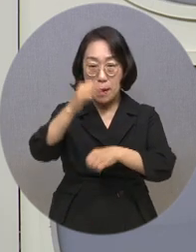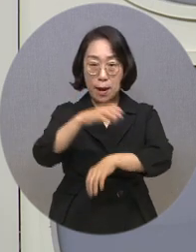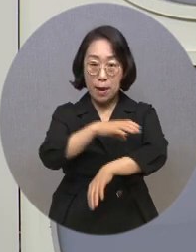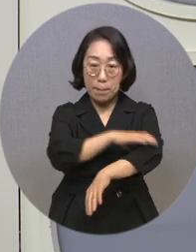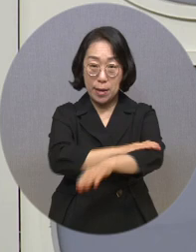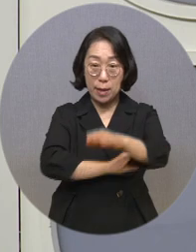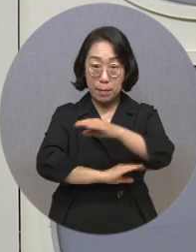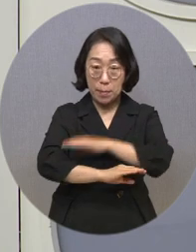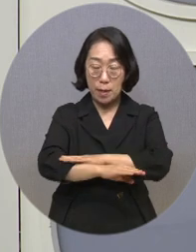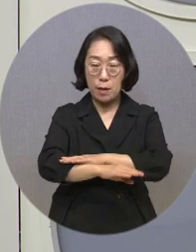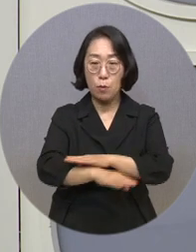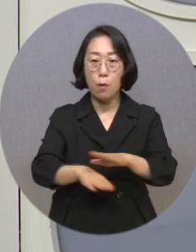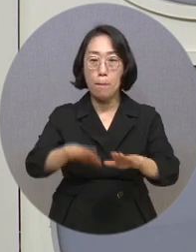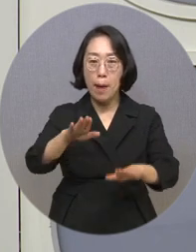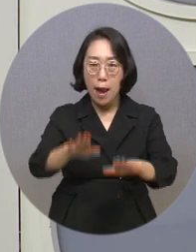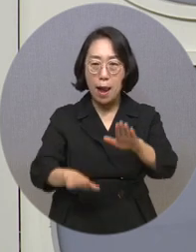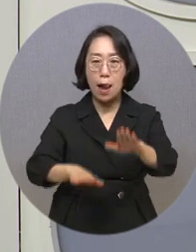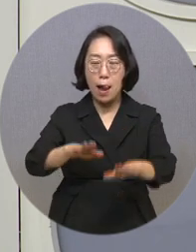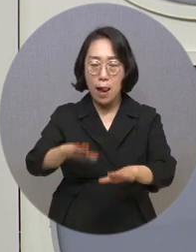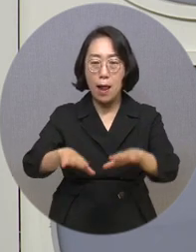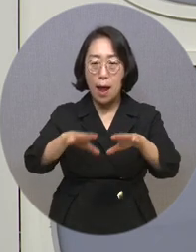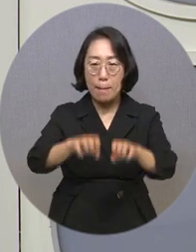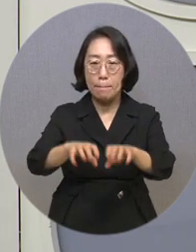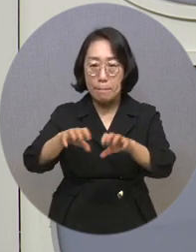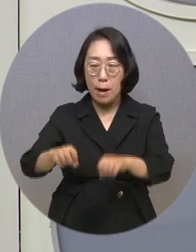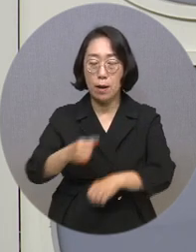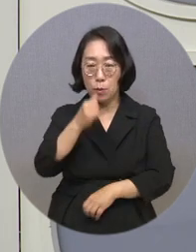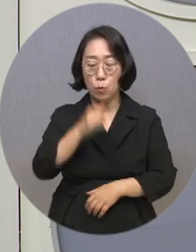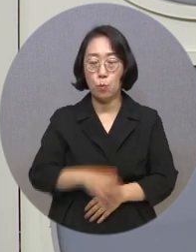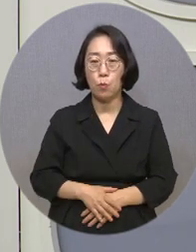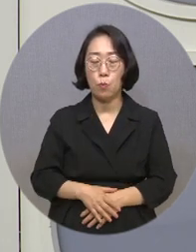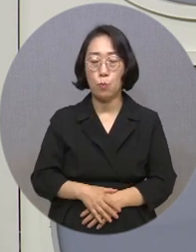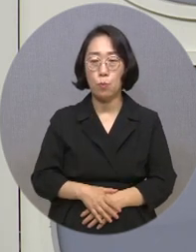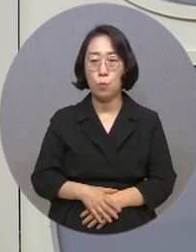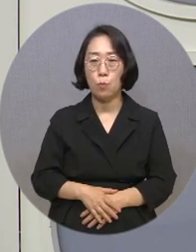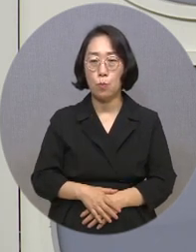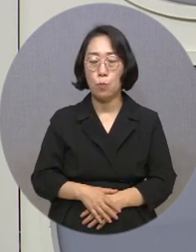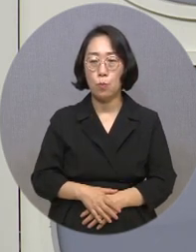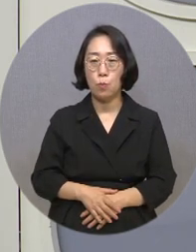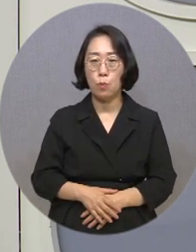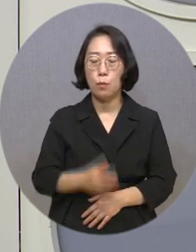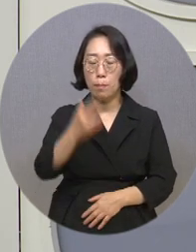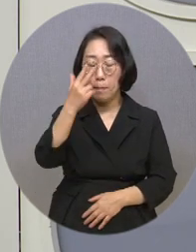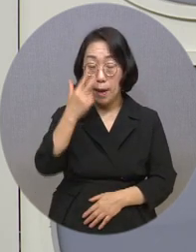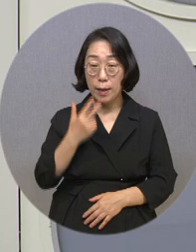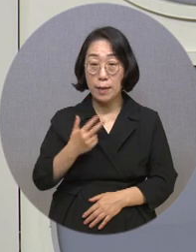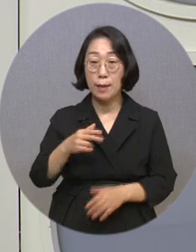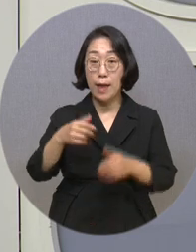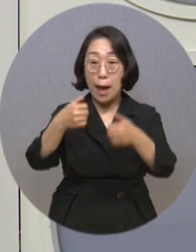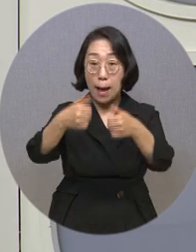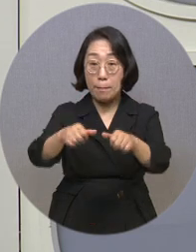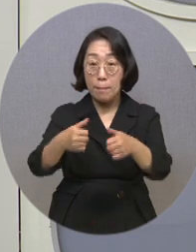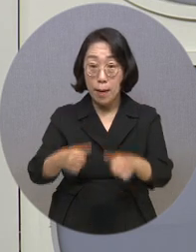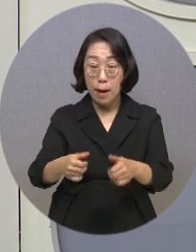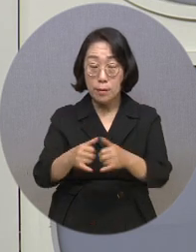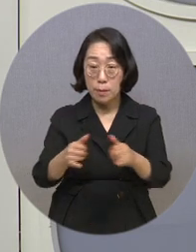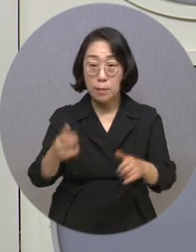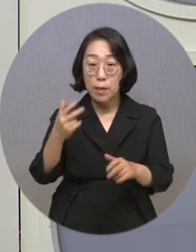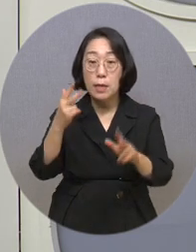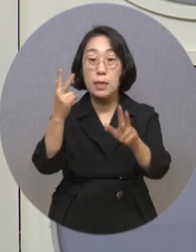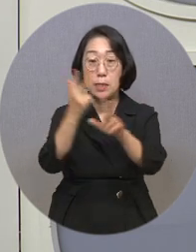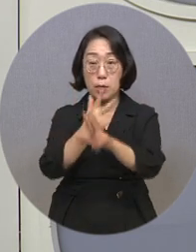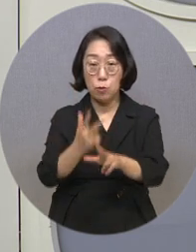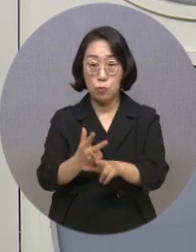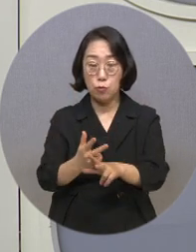지압을 해준다든가 그리고 이제 외부에서 오셔가지고 그 맹인 안마사들이 오셔서 일주일에 한 번씩